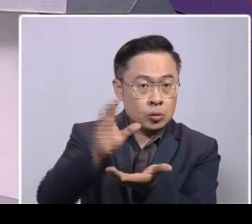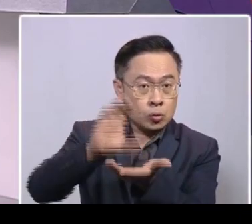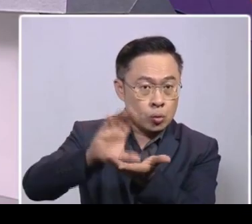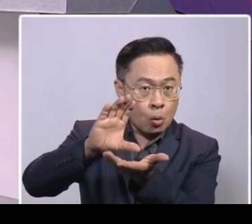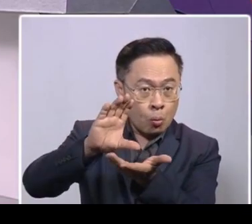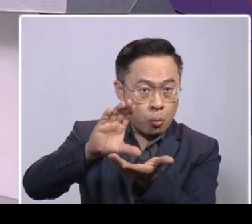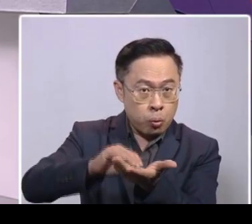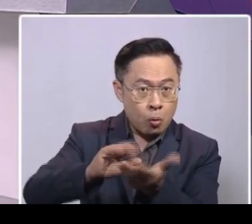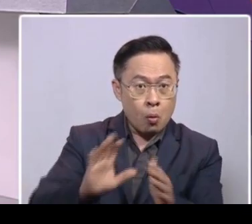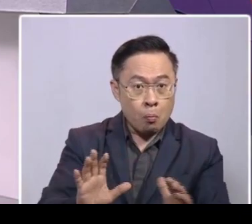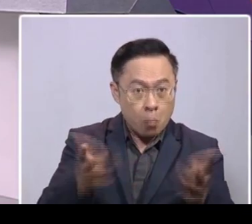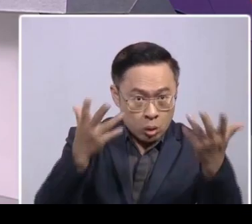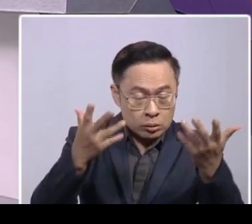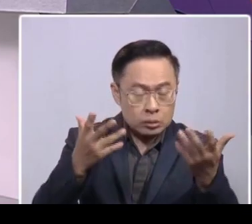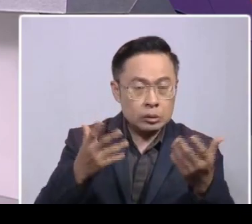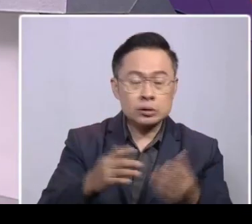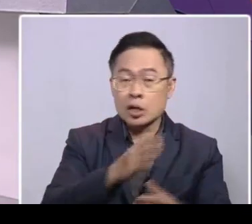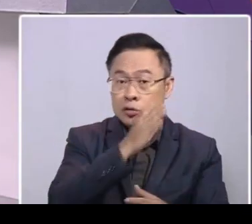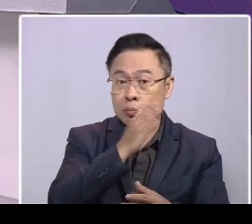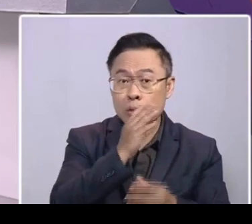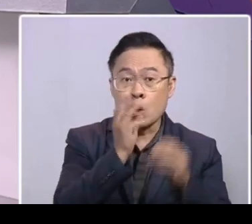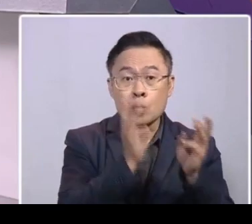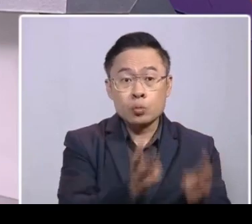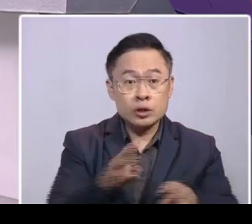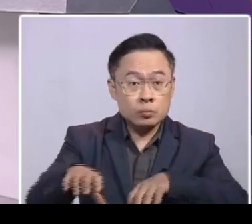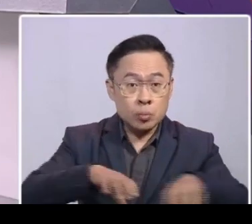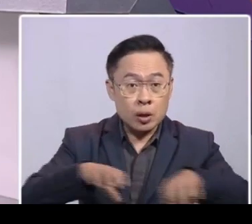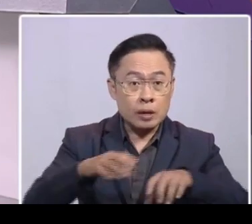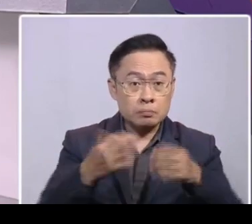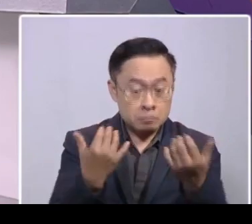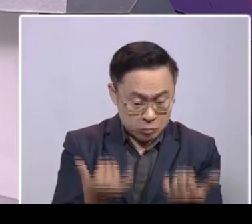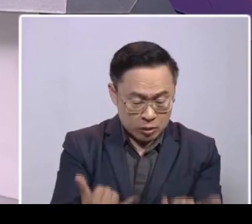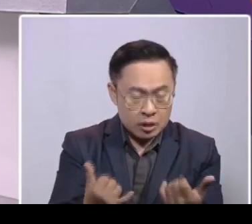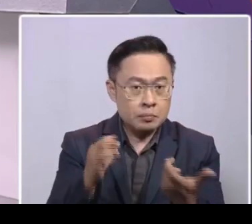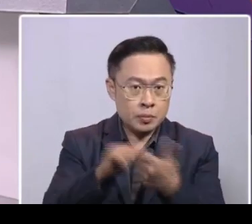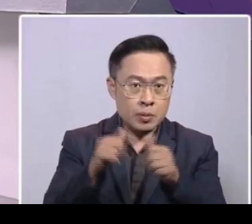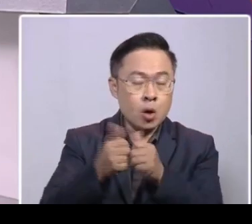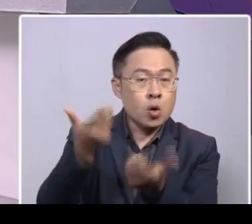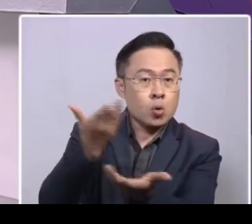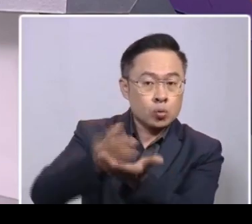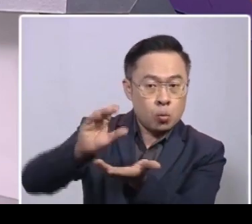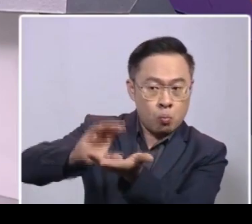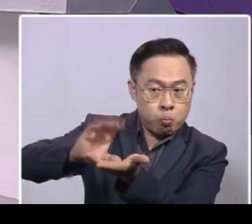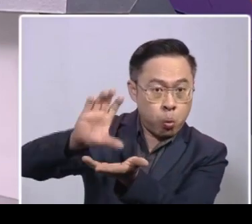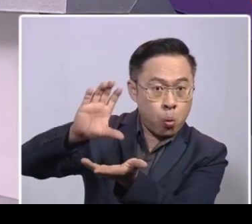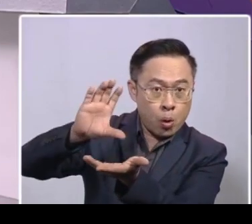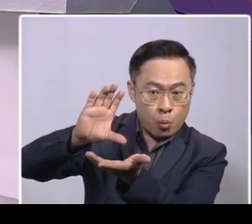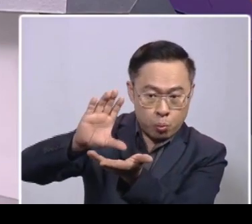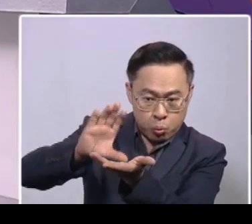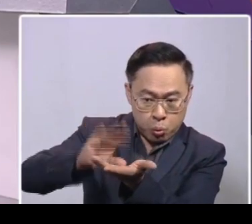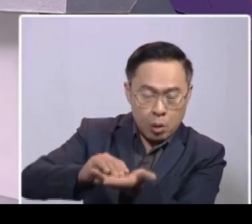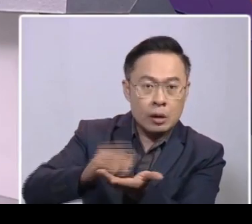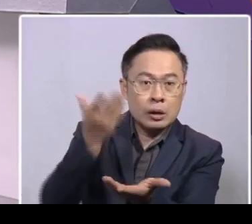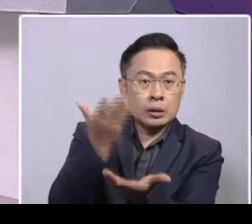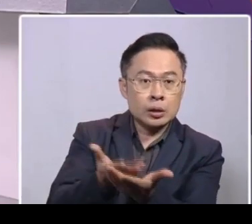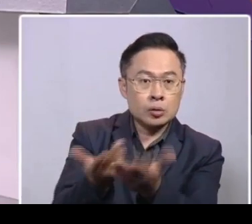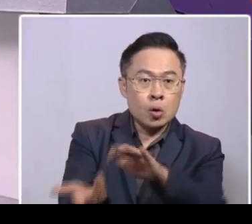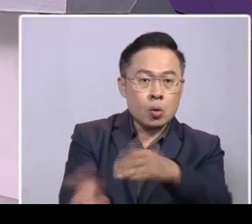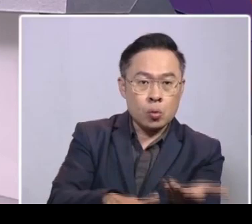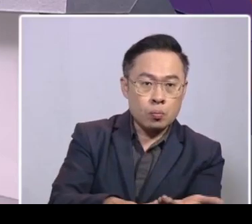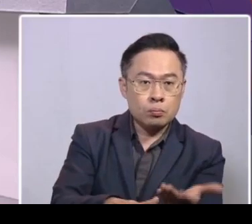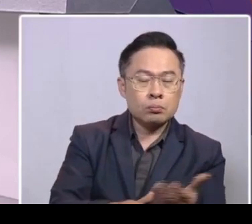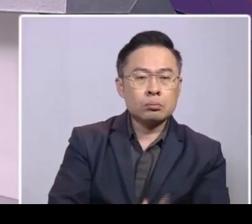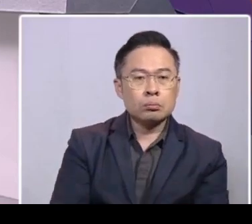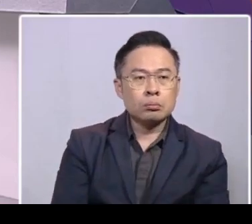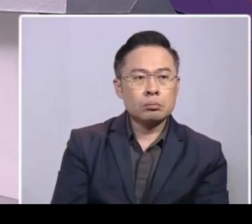ข้กลางว